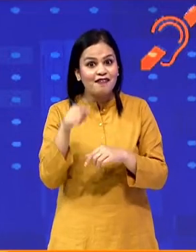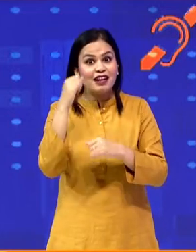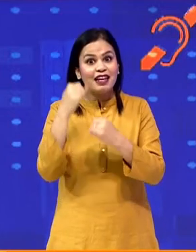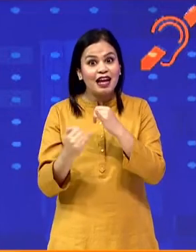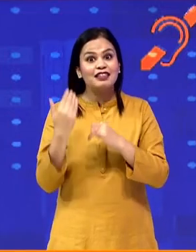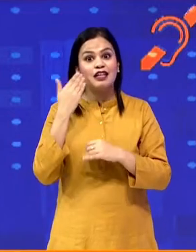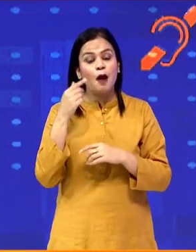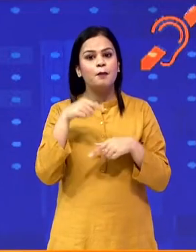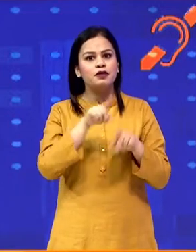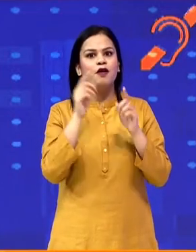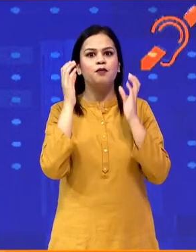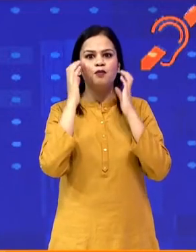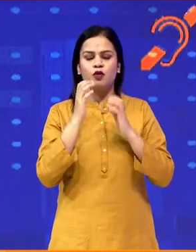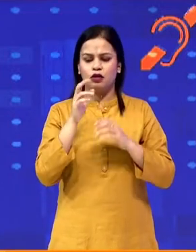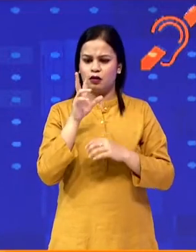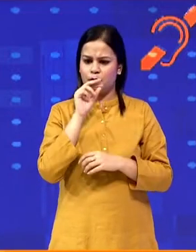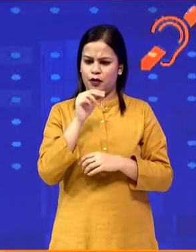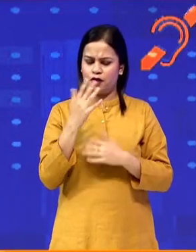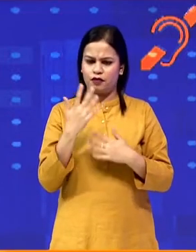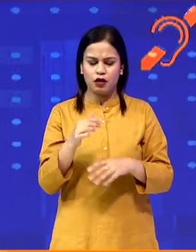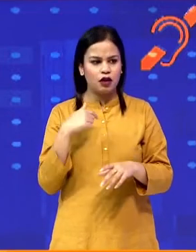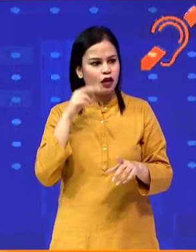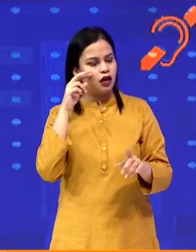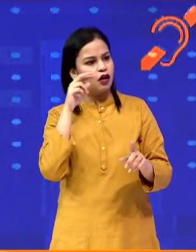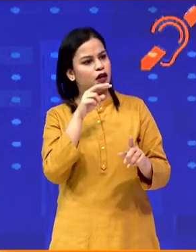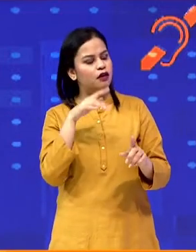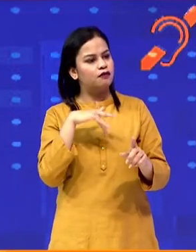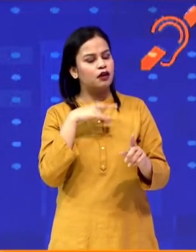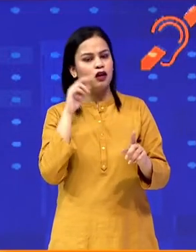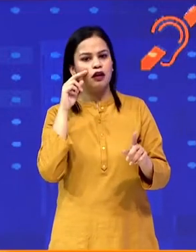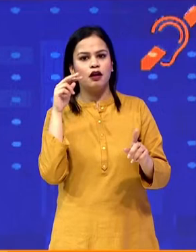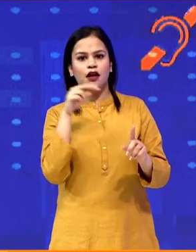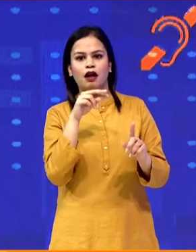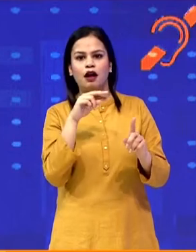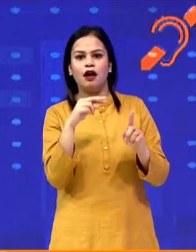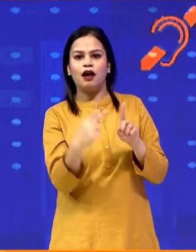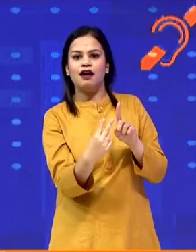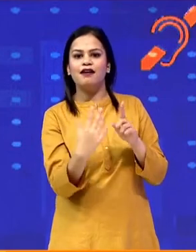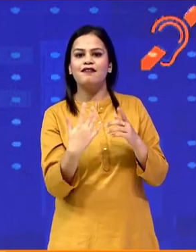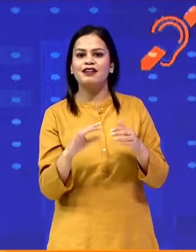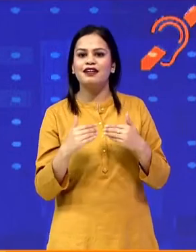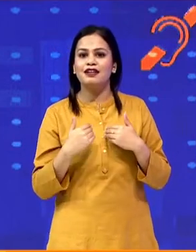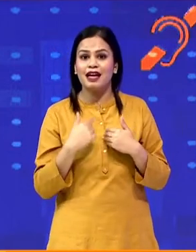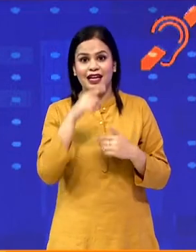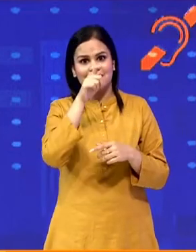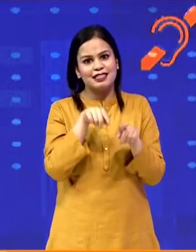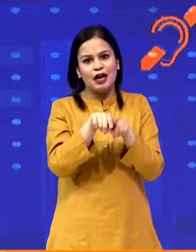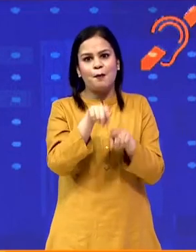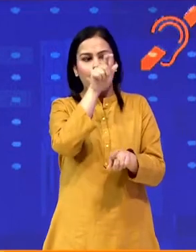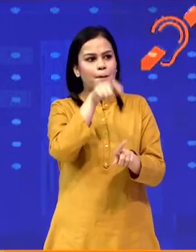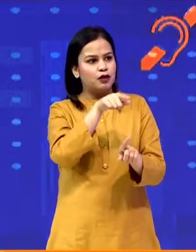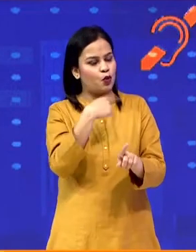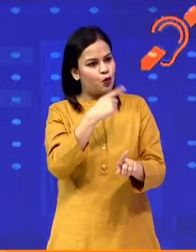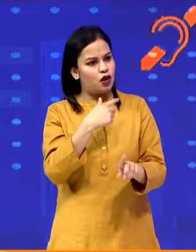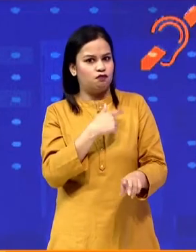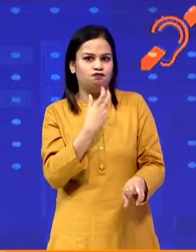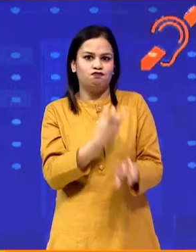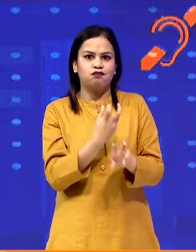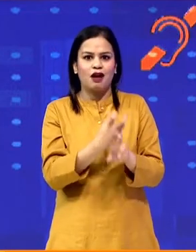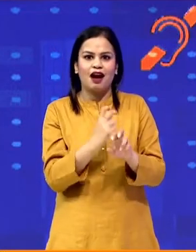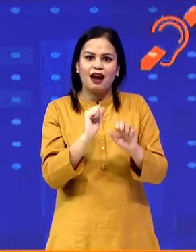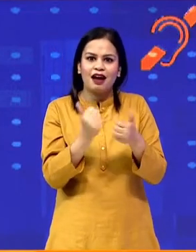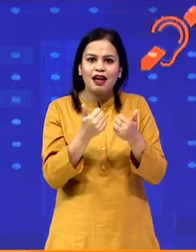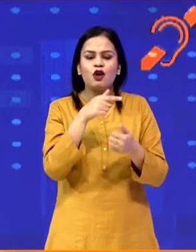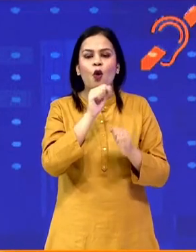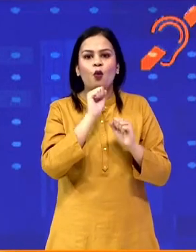मेरा दृश्य पूर्ण बादल गया की ये आदमी क्रूड हो सकता इसकी और